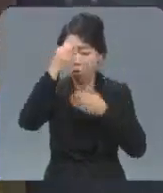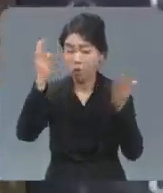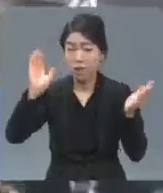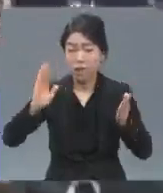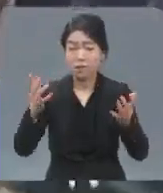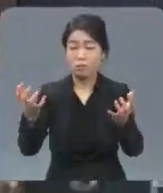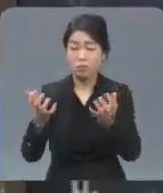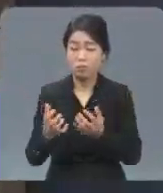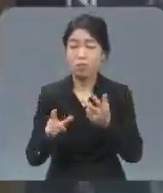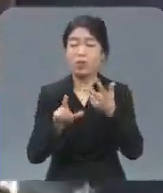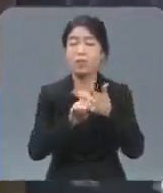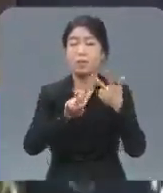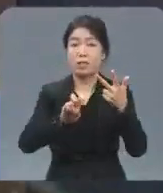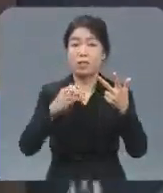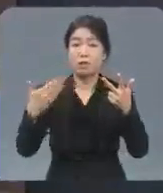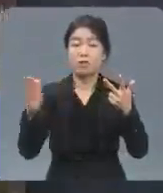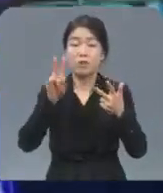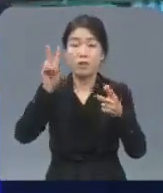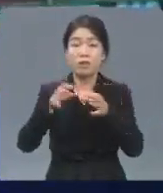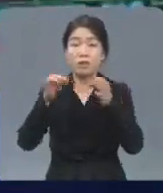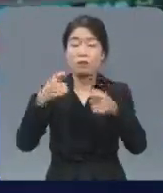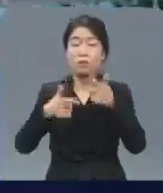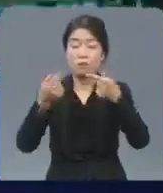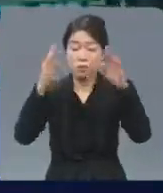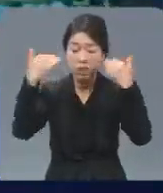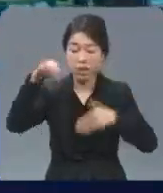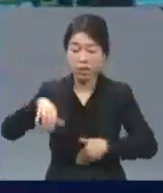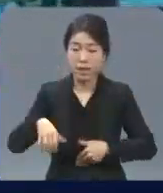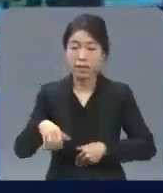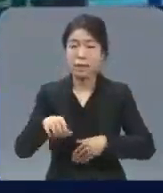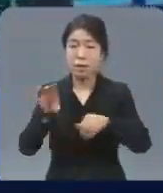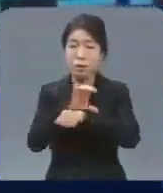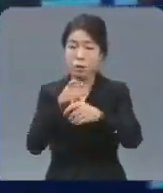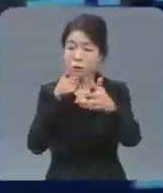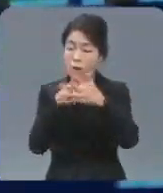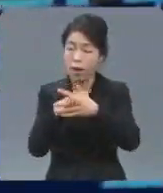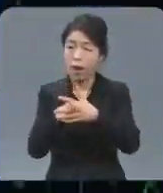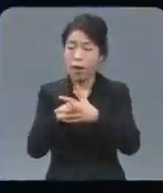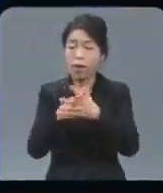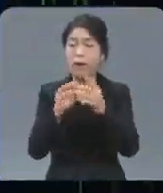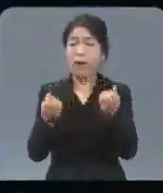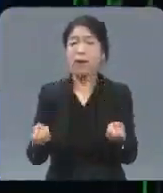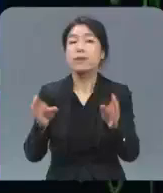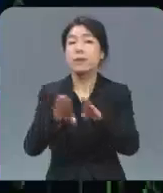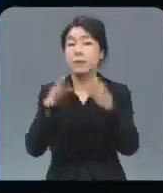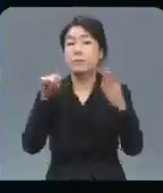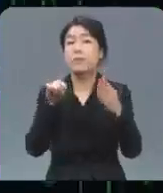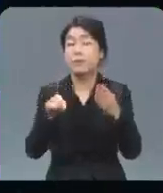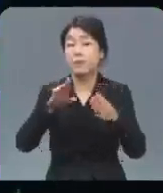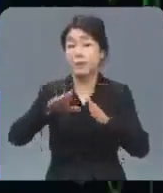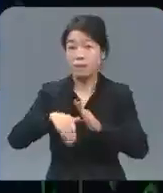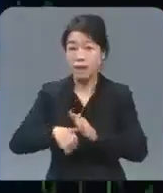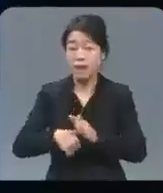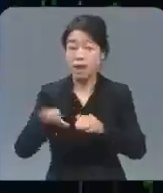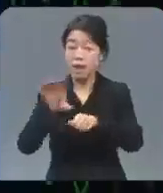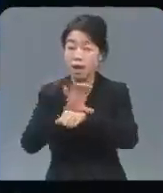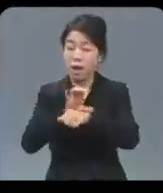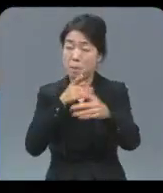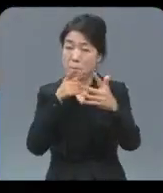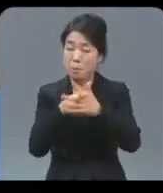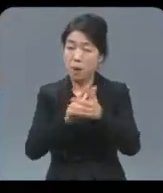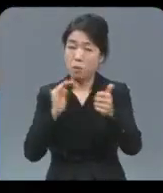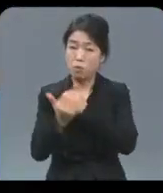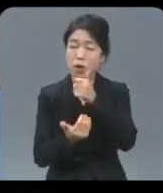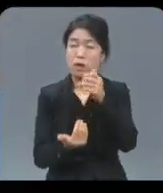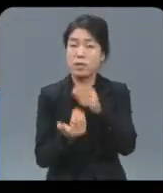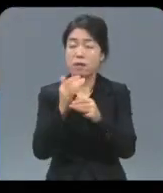오는 29일부터 이틀간 목포대에서 해킹 캠프를 개최한다고 밝혔습니다. 이 해킹 캠프에서는 해킹과 보안 사고의